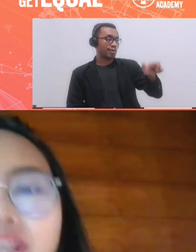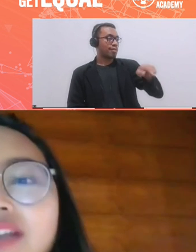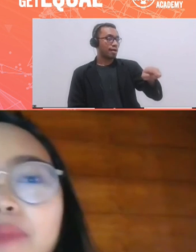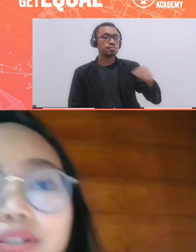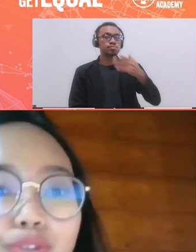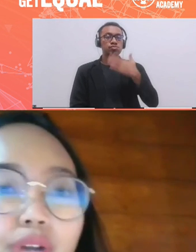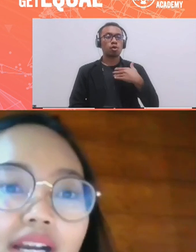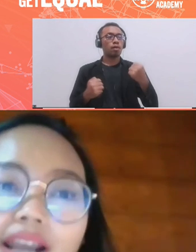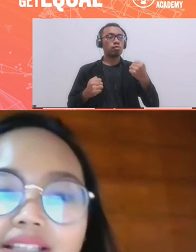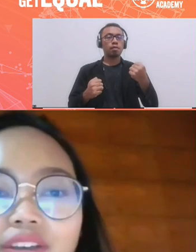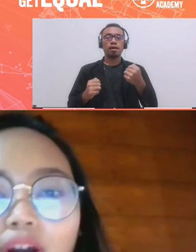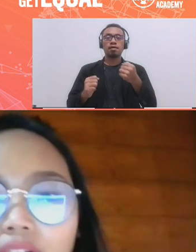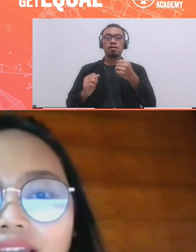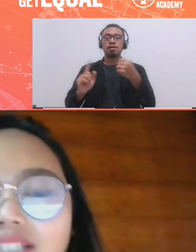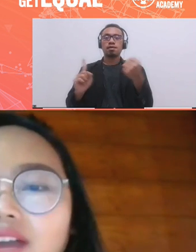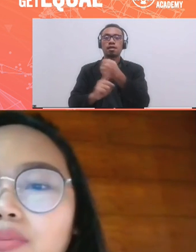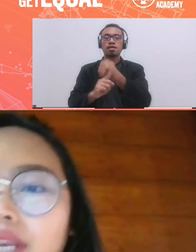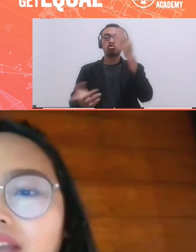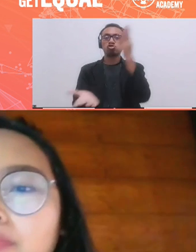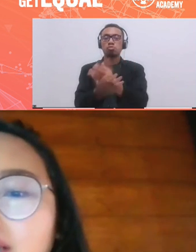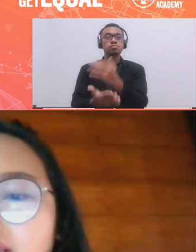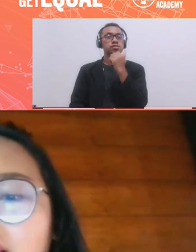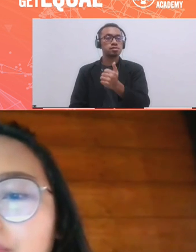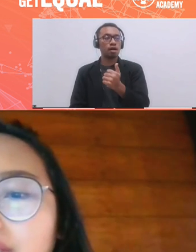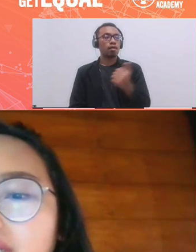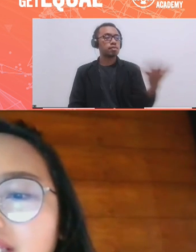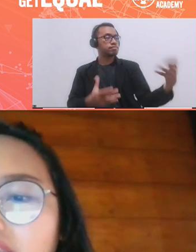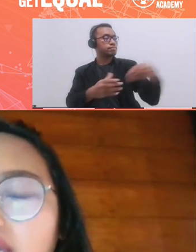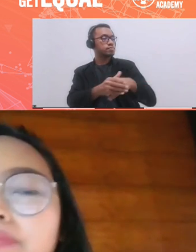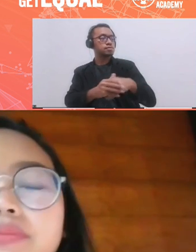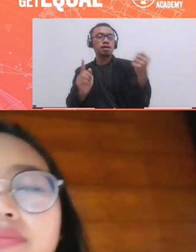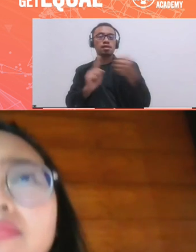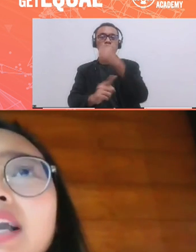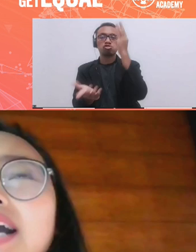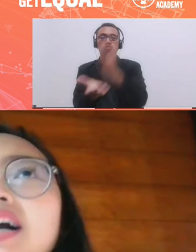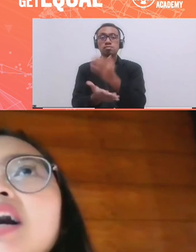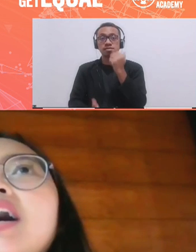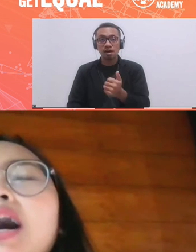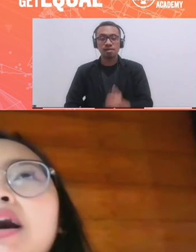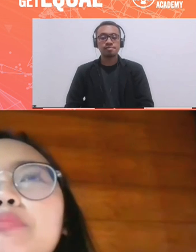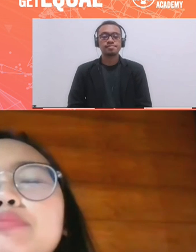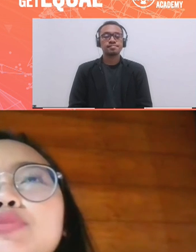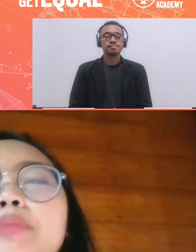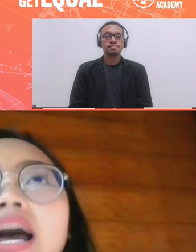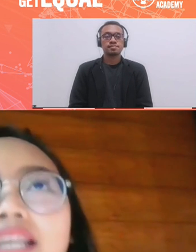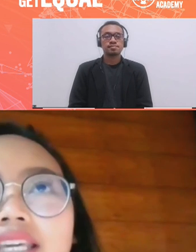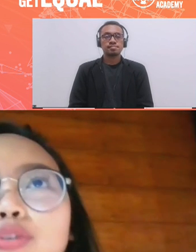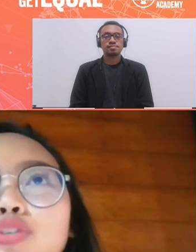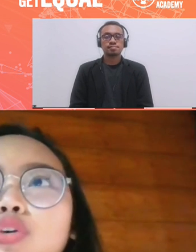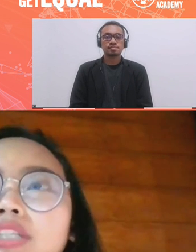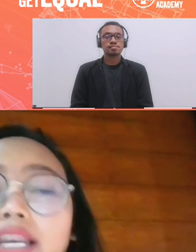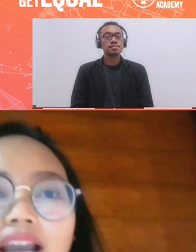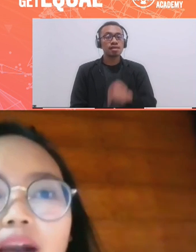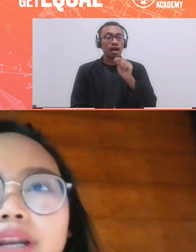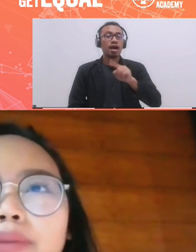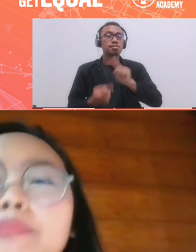kekerasan, termasuk juga kekerasan di ruang online. Jadi aku melihat banyak sekali teman-teman di sini yang berani